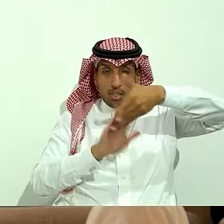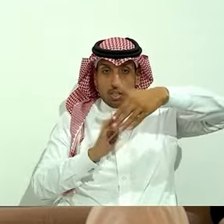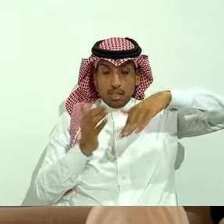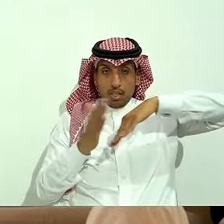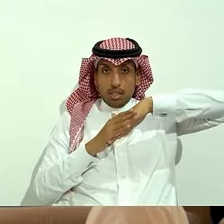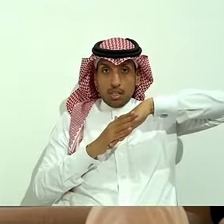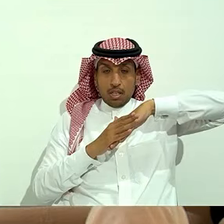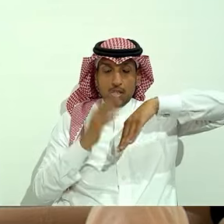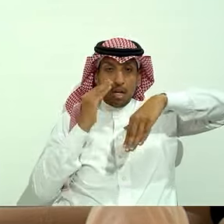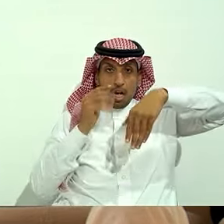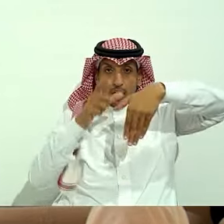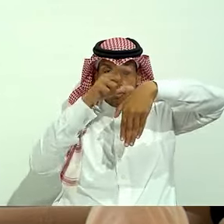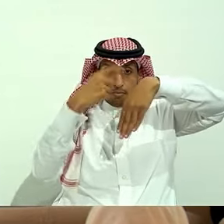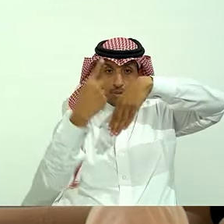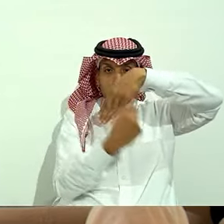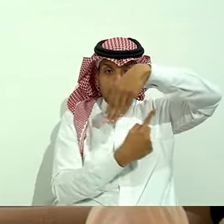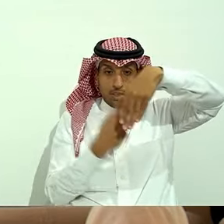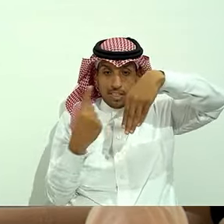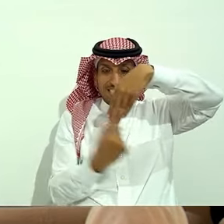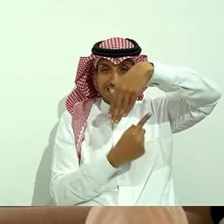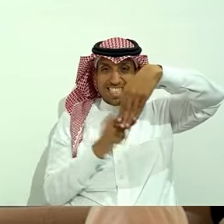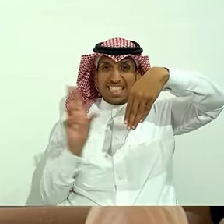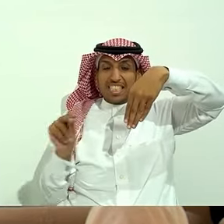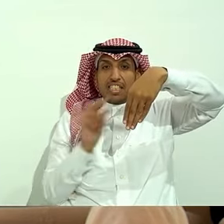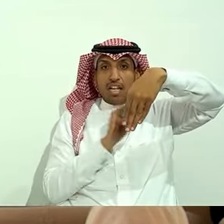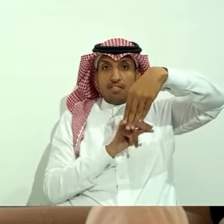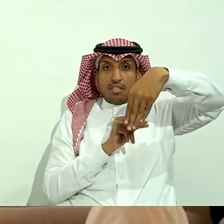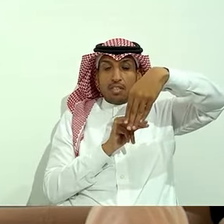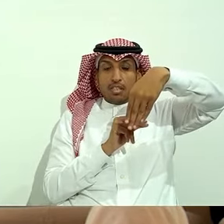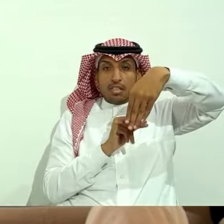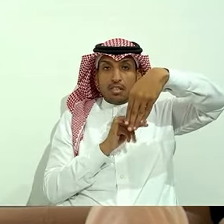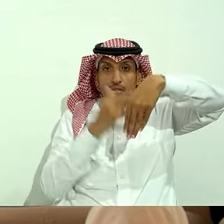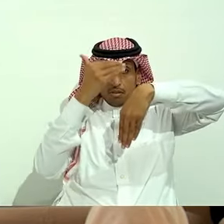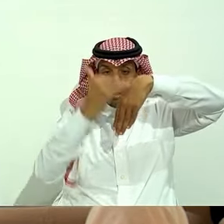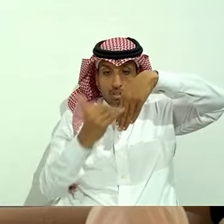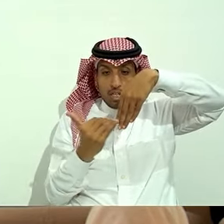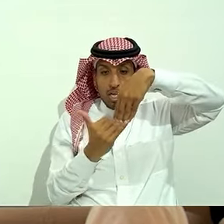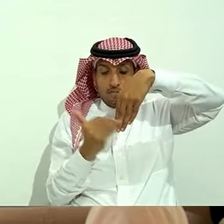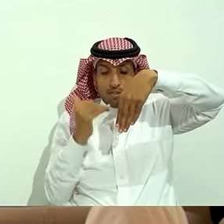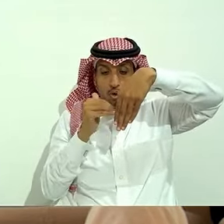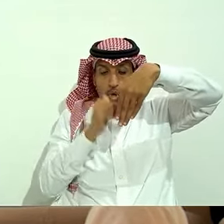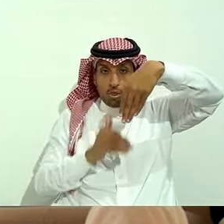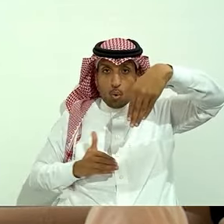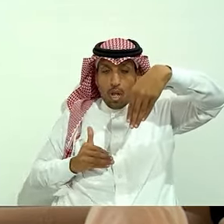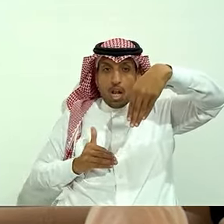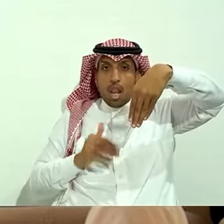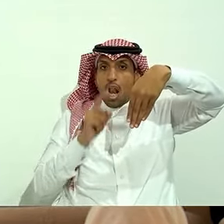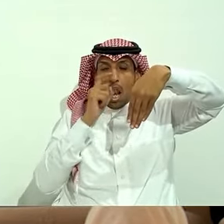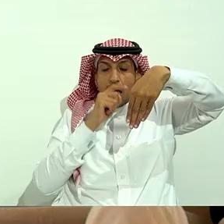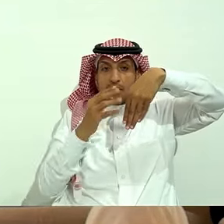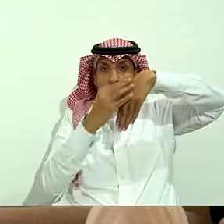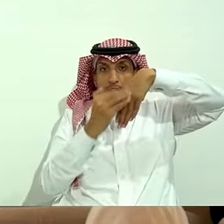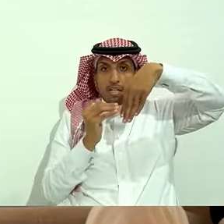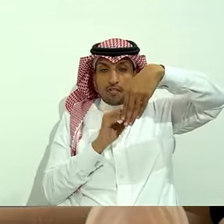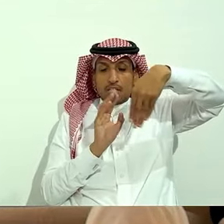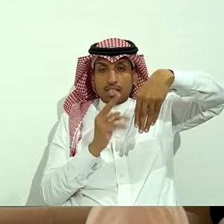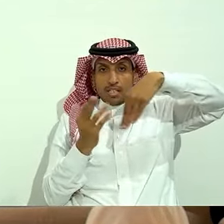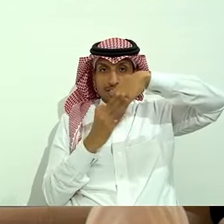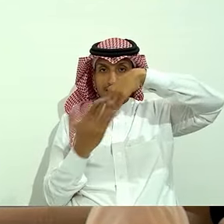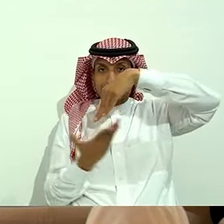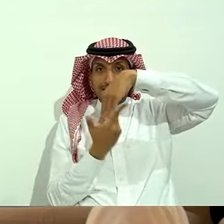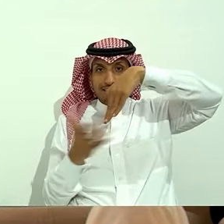بالمحافظة على الدائرة من تحت زي ما هي؟ يعني ما أعمل الأمام قصير والخلف طويل، ما يكون في فرق،